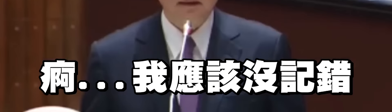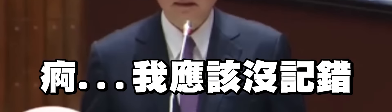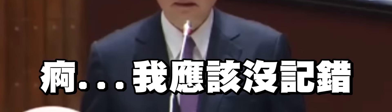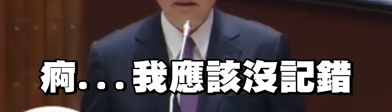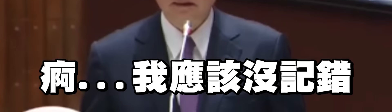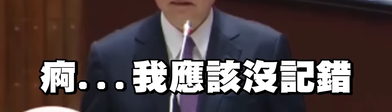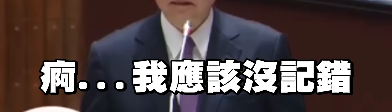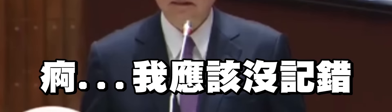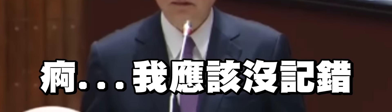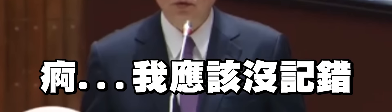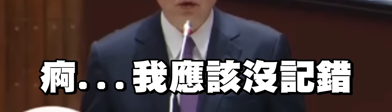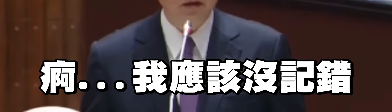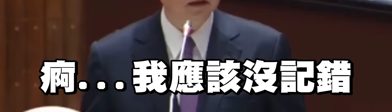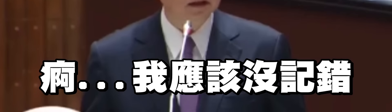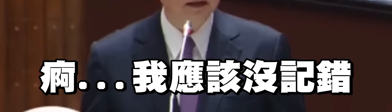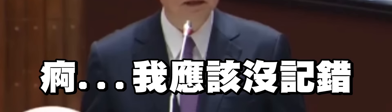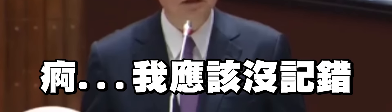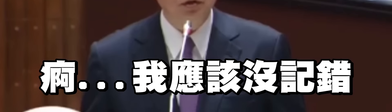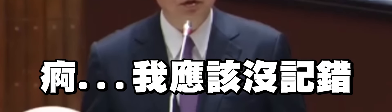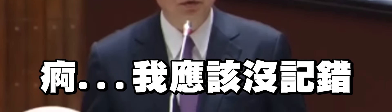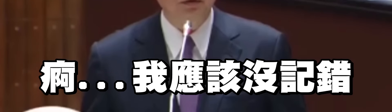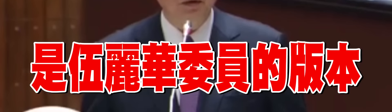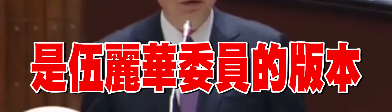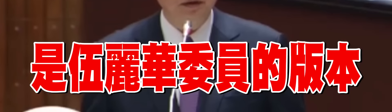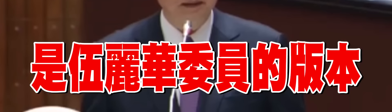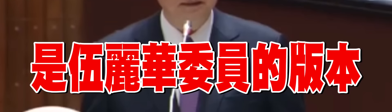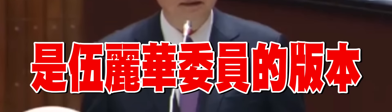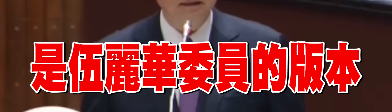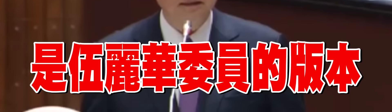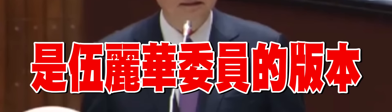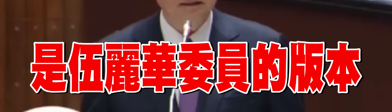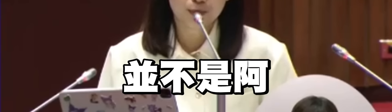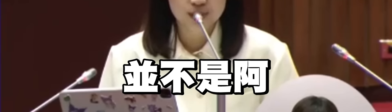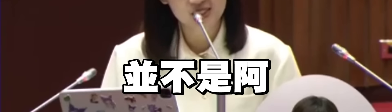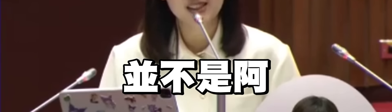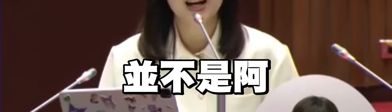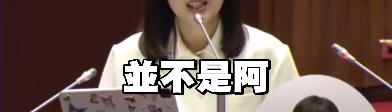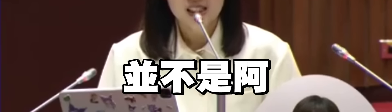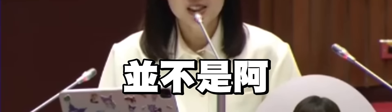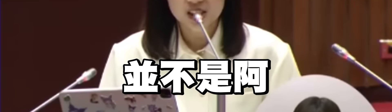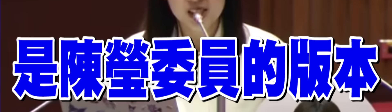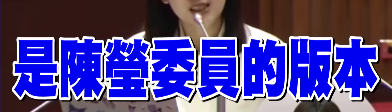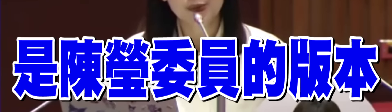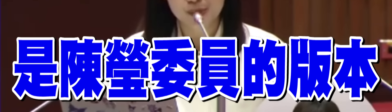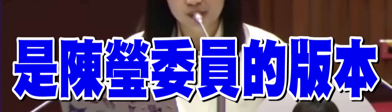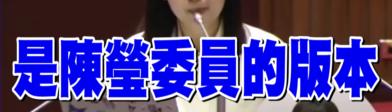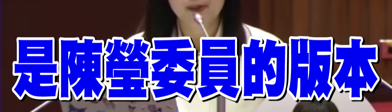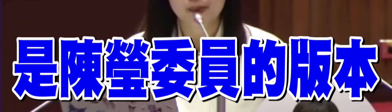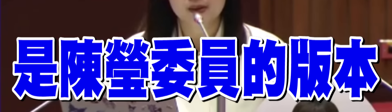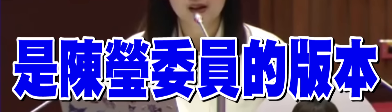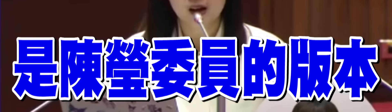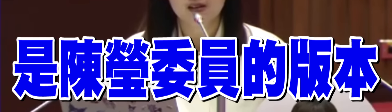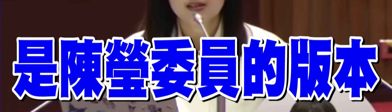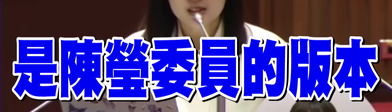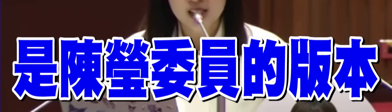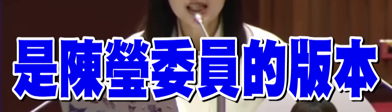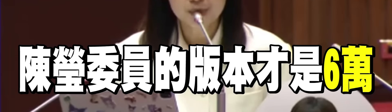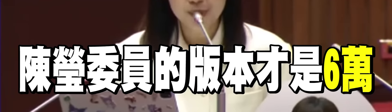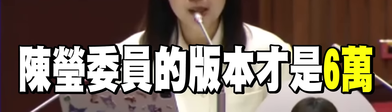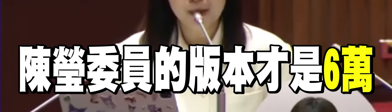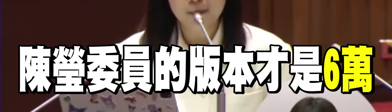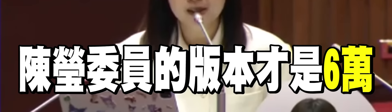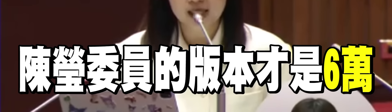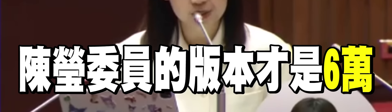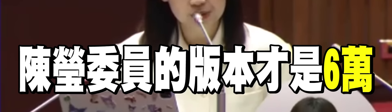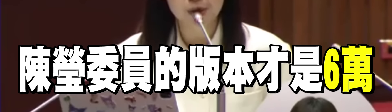员？ 我应该没记错，就吴立华委员的版本。 不是啊，是陈英委员的版本。好，陈